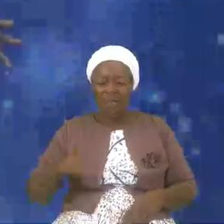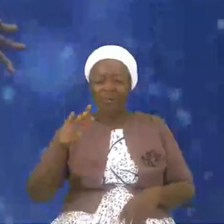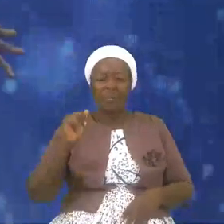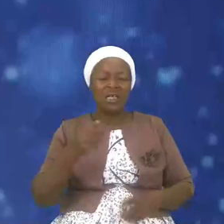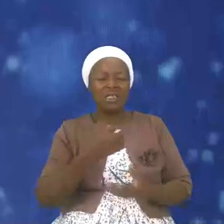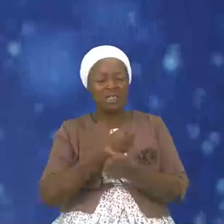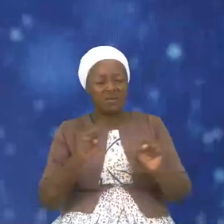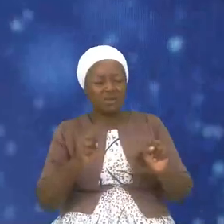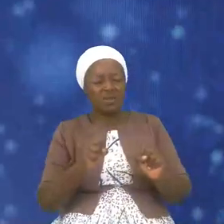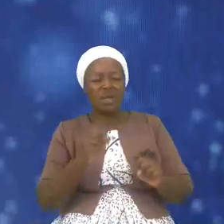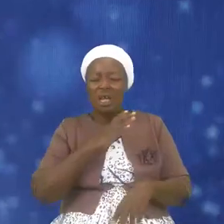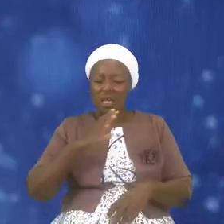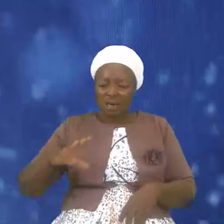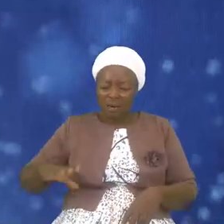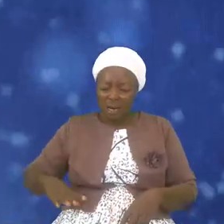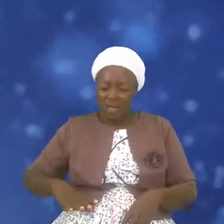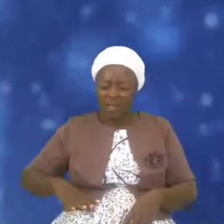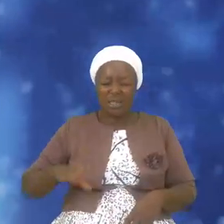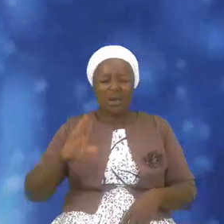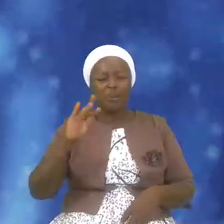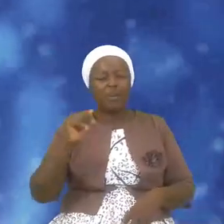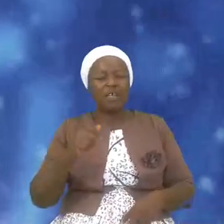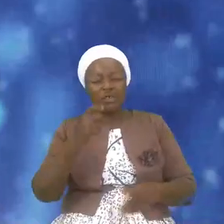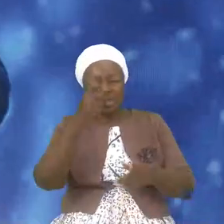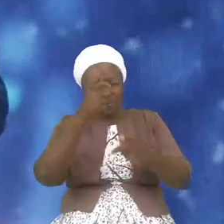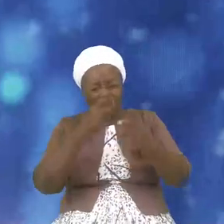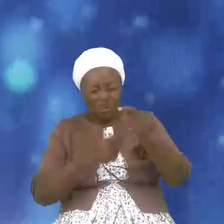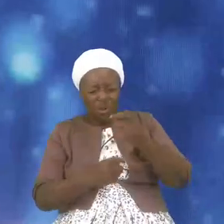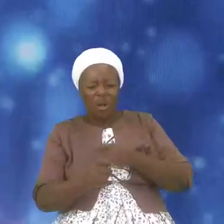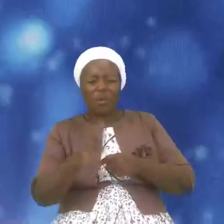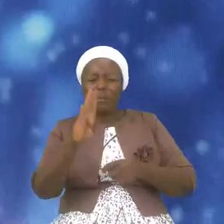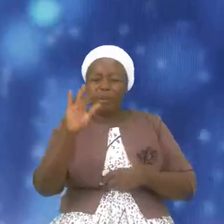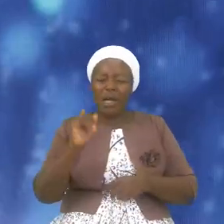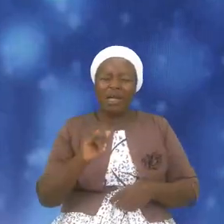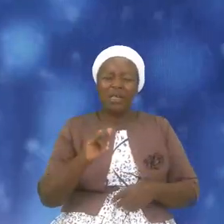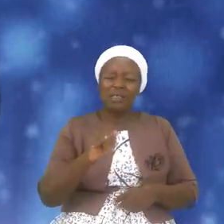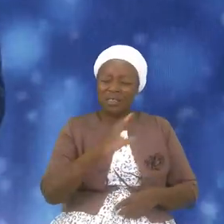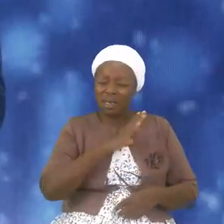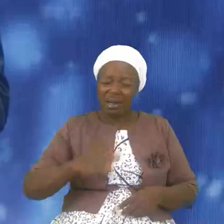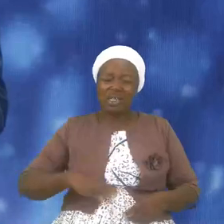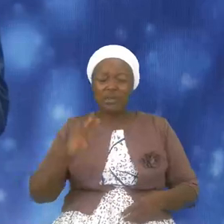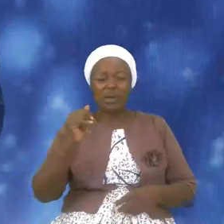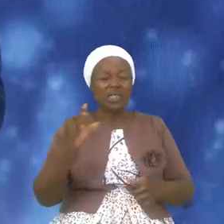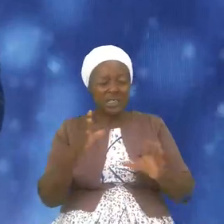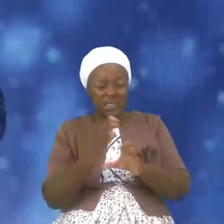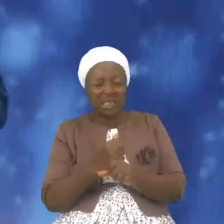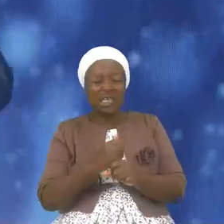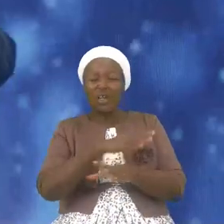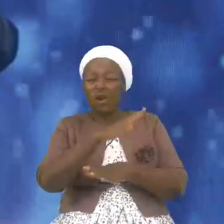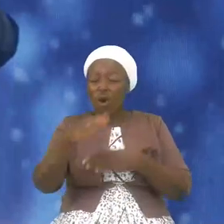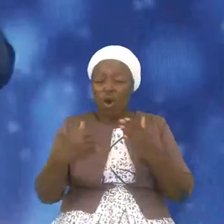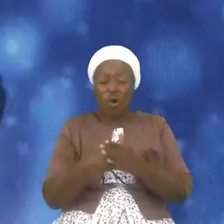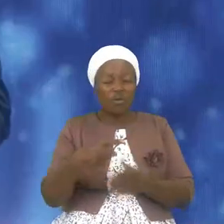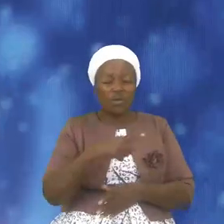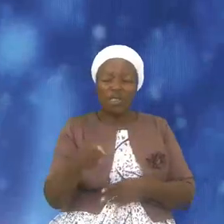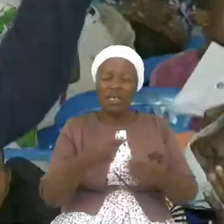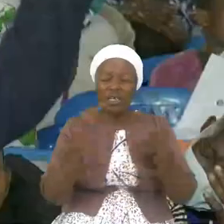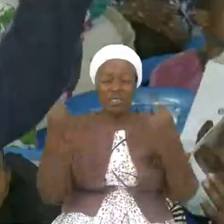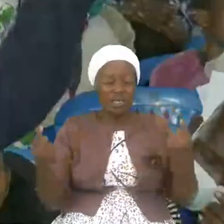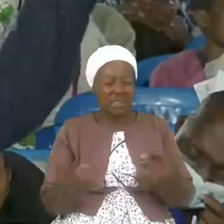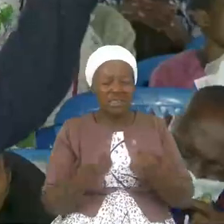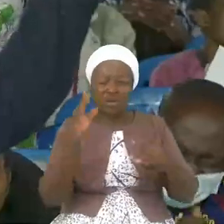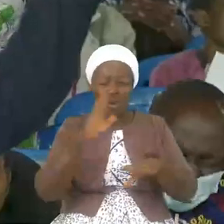salut, Christ, par la substitution, Christ, en prenant tous leurs péchés